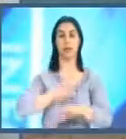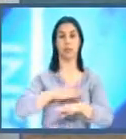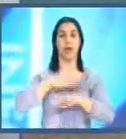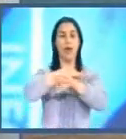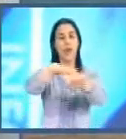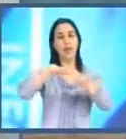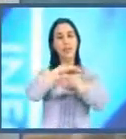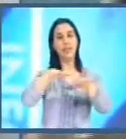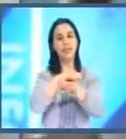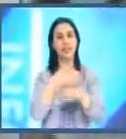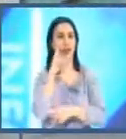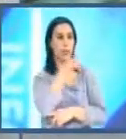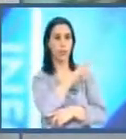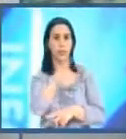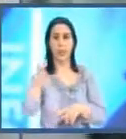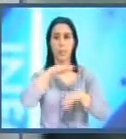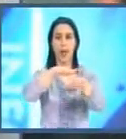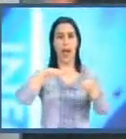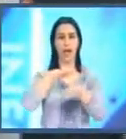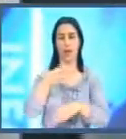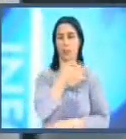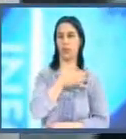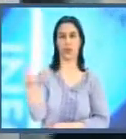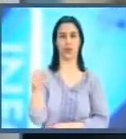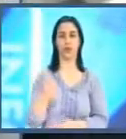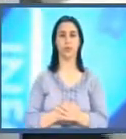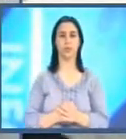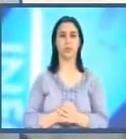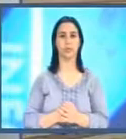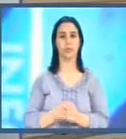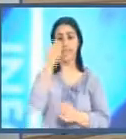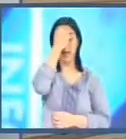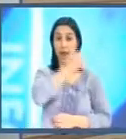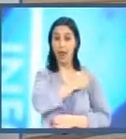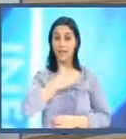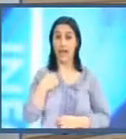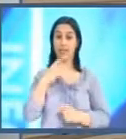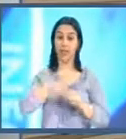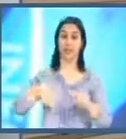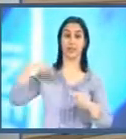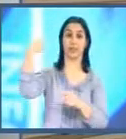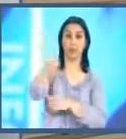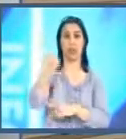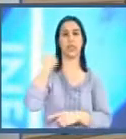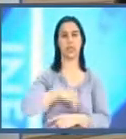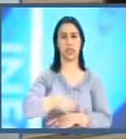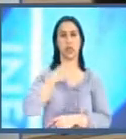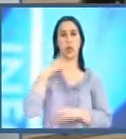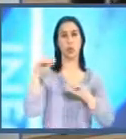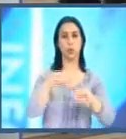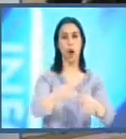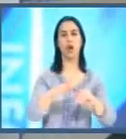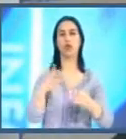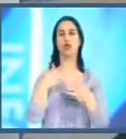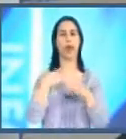banyistes trobin la platja en perfectes condicions. A partir de la Setmana Santa, els usuaris ja disposaran de tots els